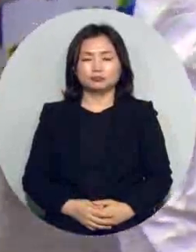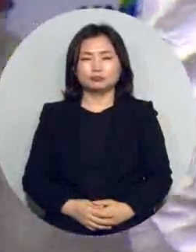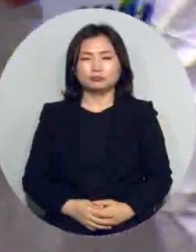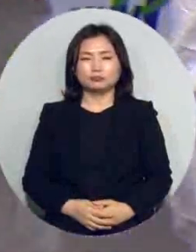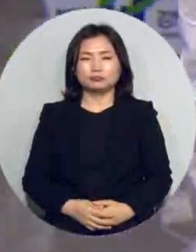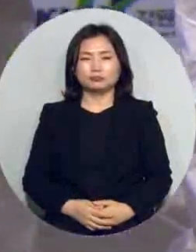입니다